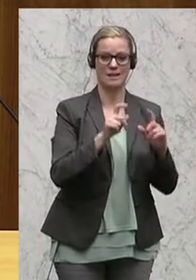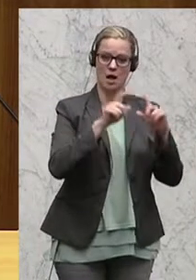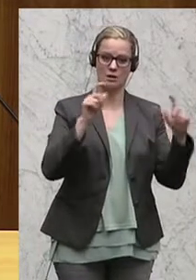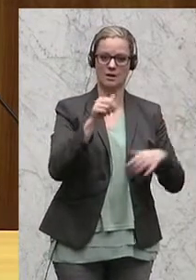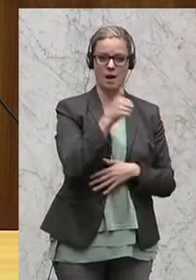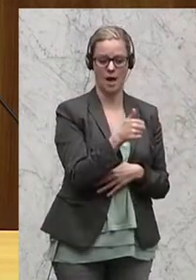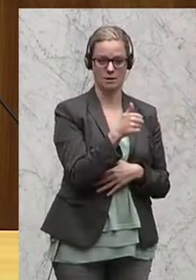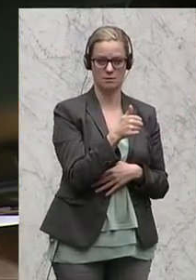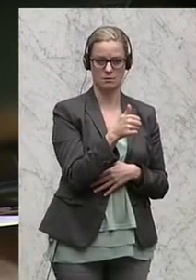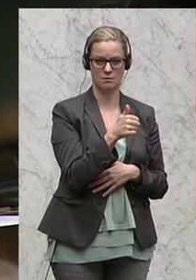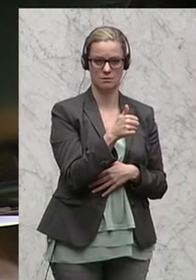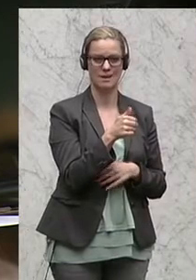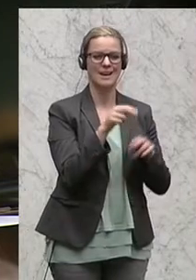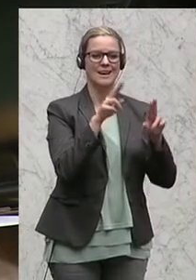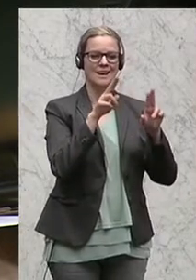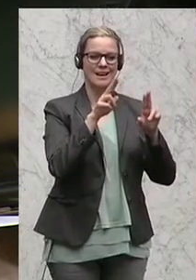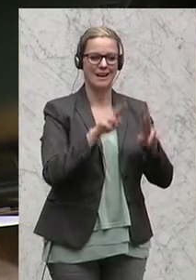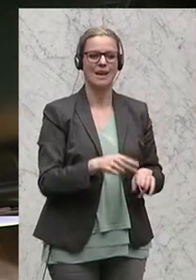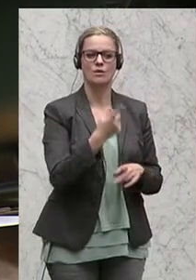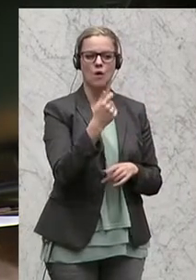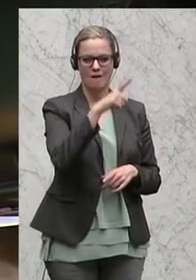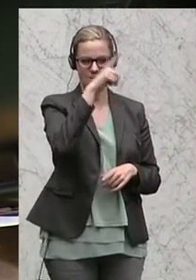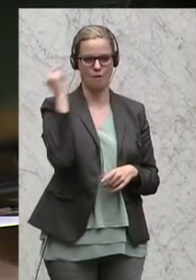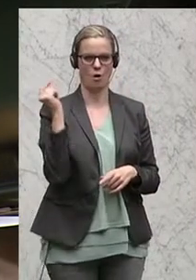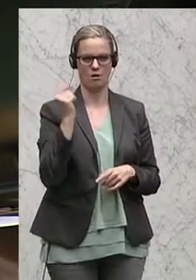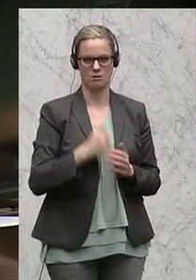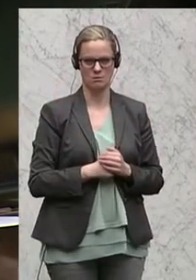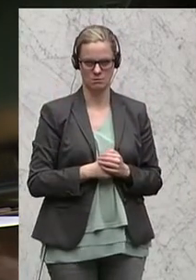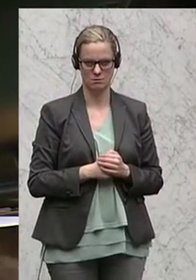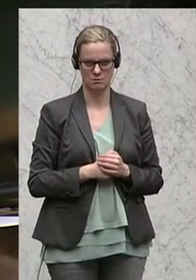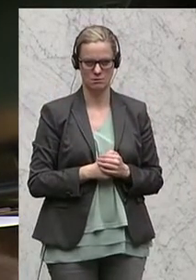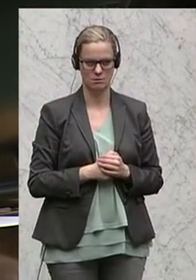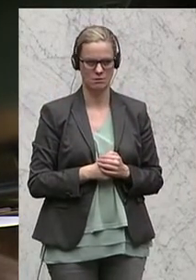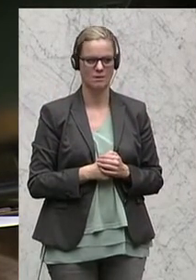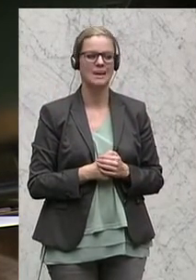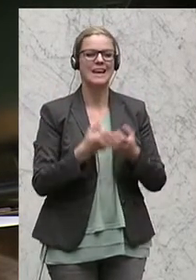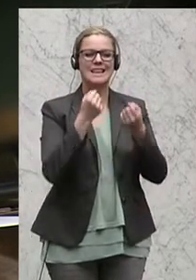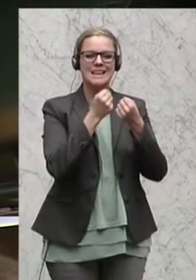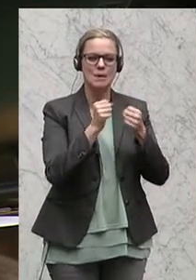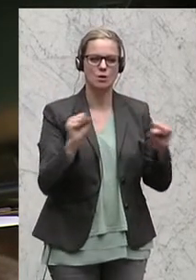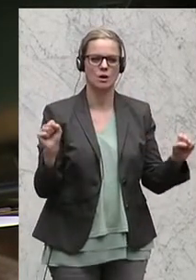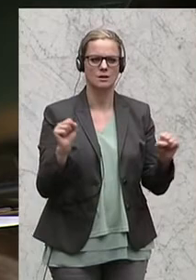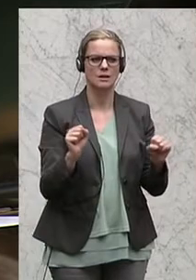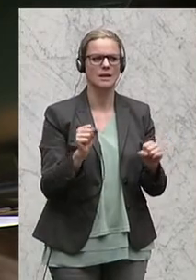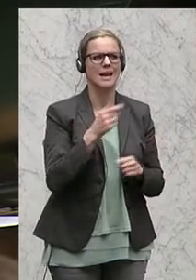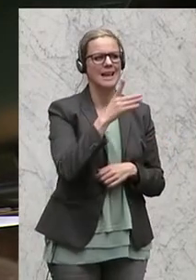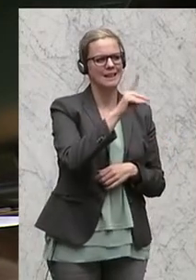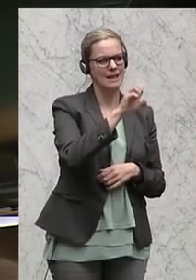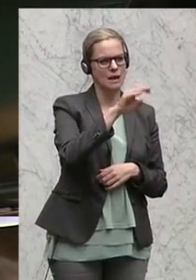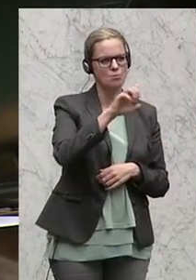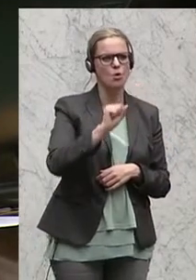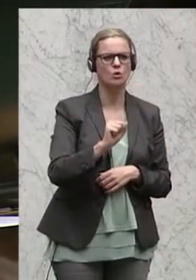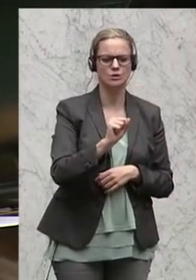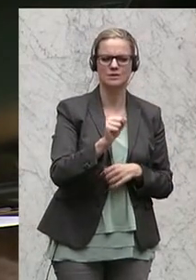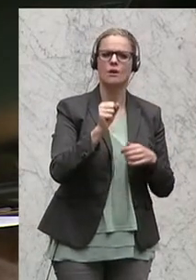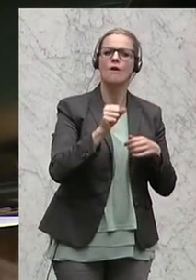1, das Recht geht vom Volk aus. Das ist auch die Umschreibung von Demokratie, Demos, das Volk, und